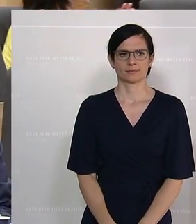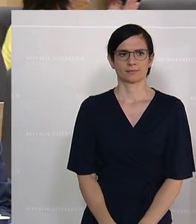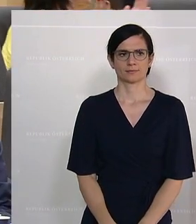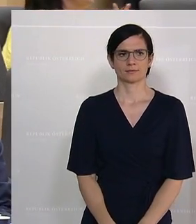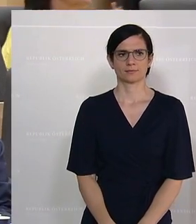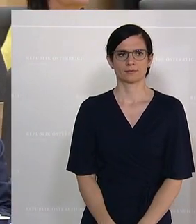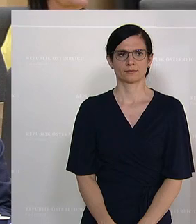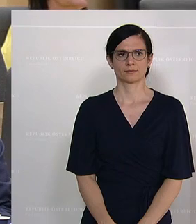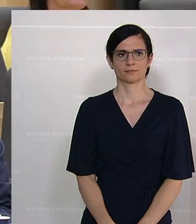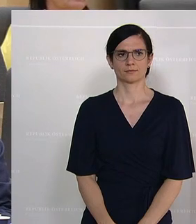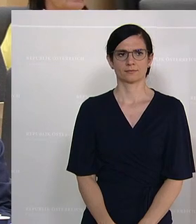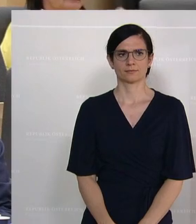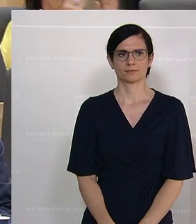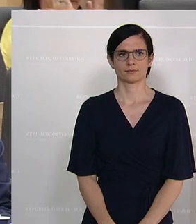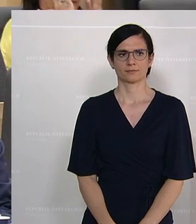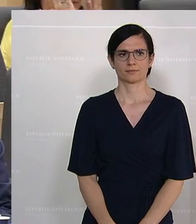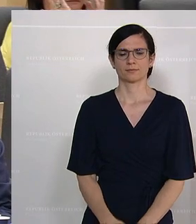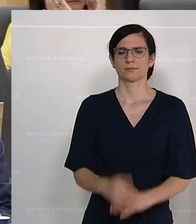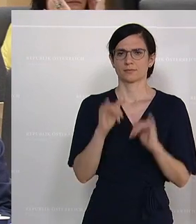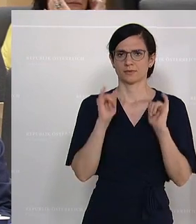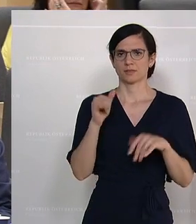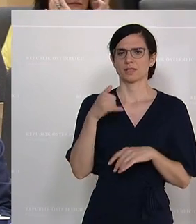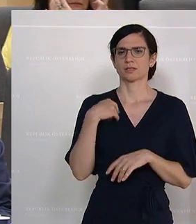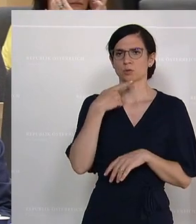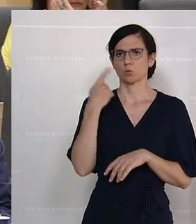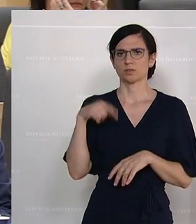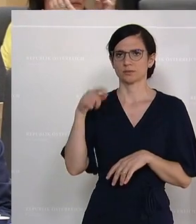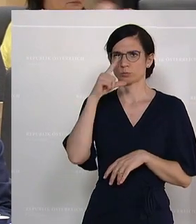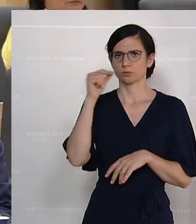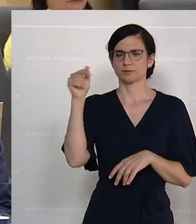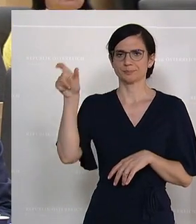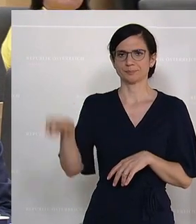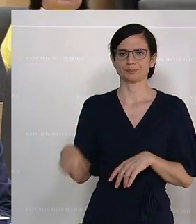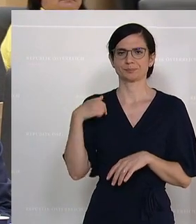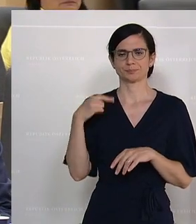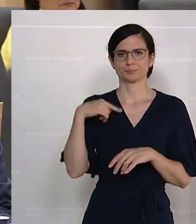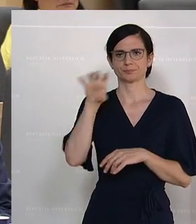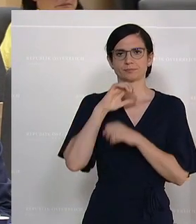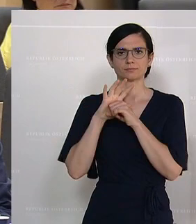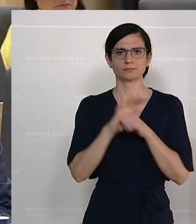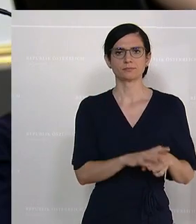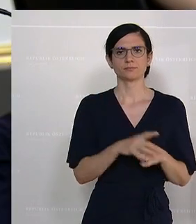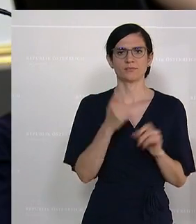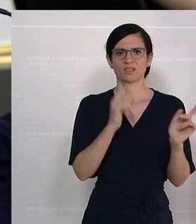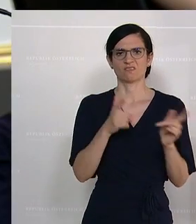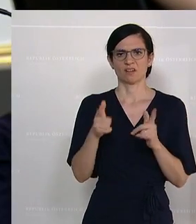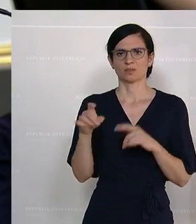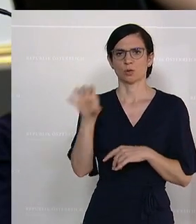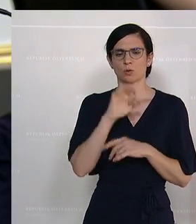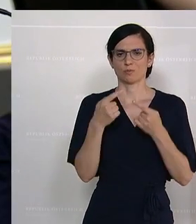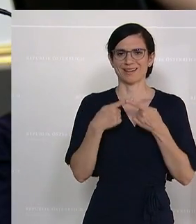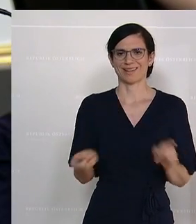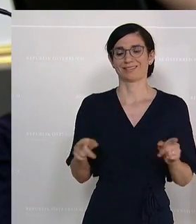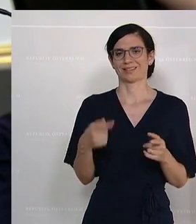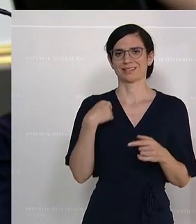aber ja putin setzt uns auch hier in europa unter druck seine waffen in europa sind andere als in der ukraine